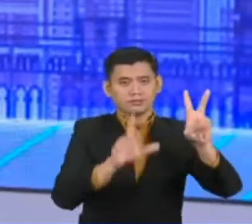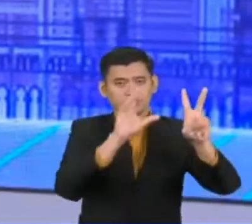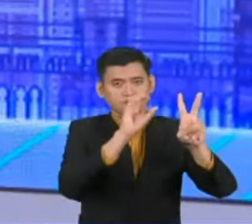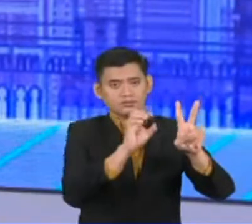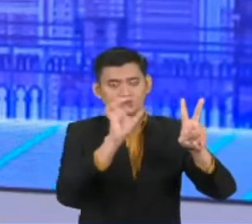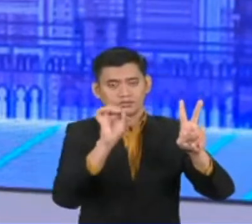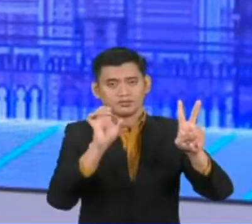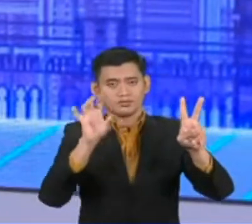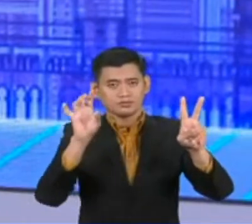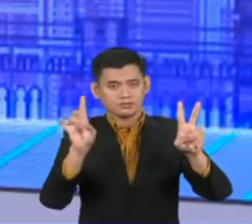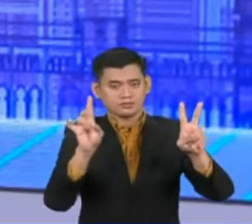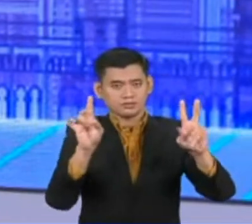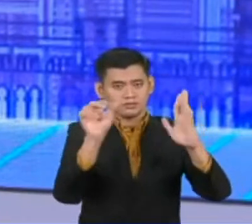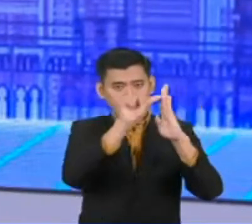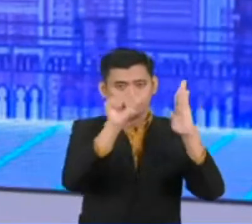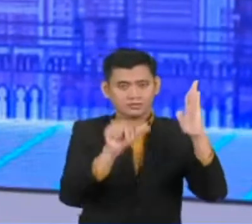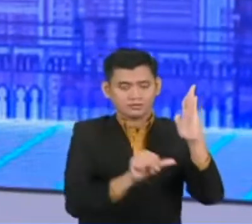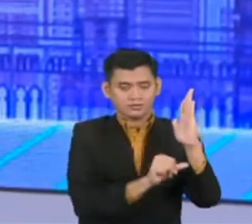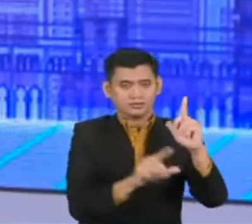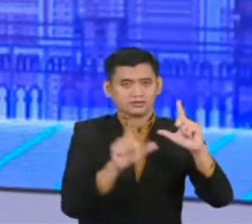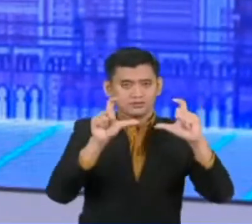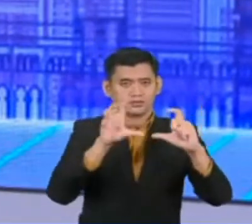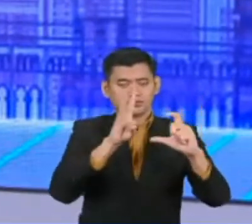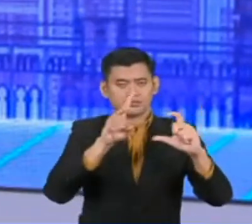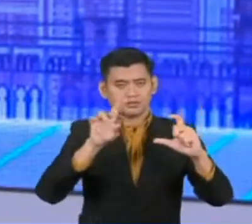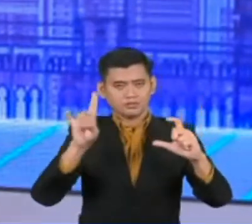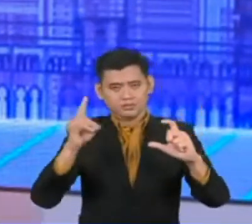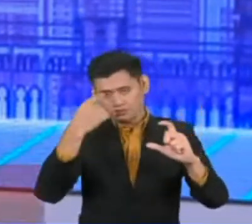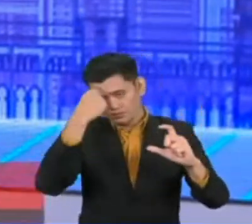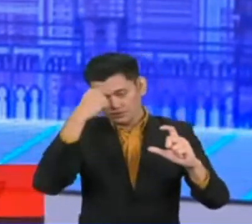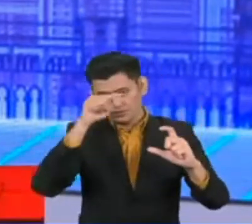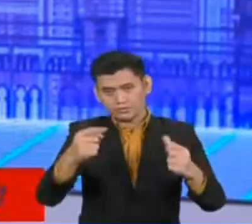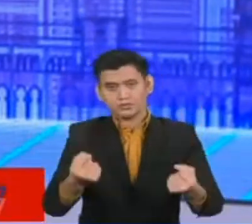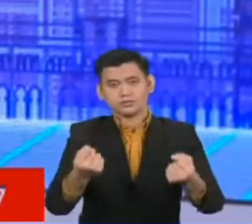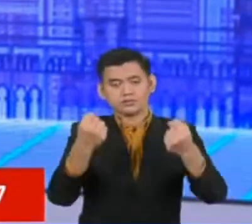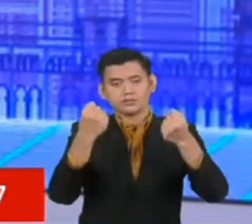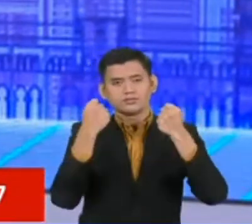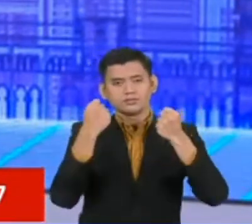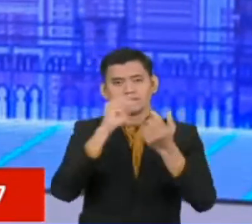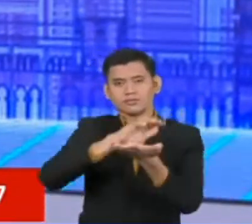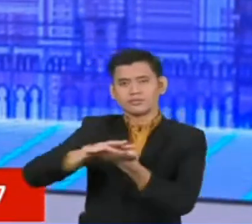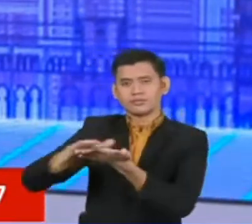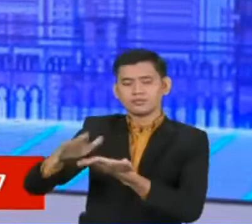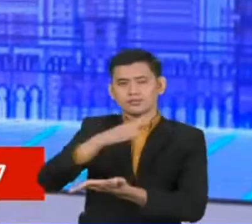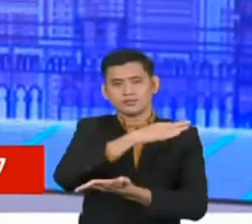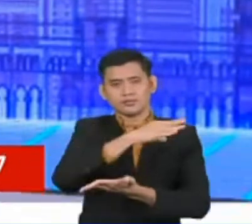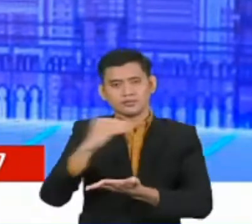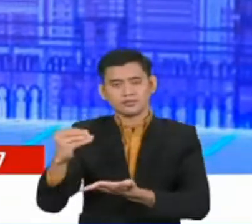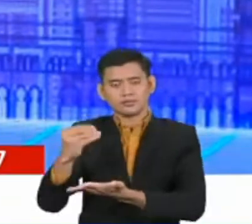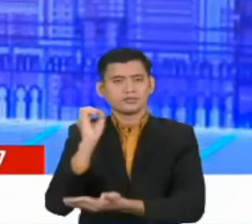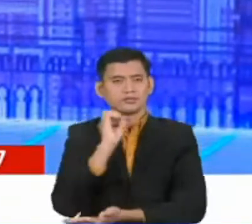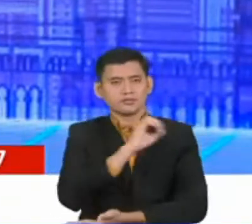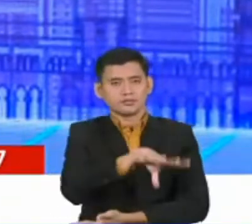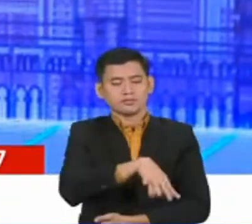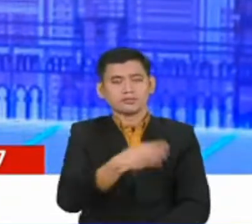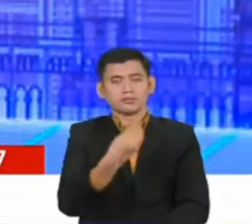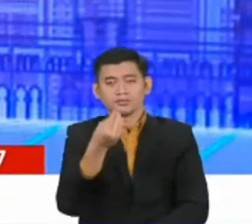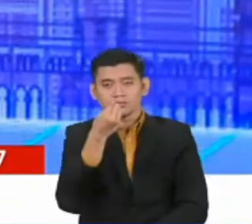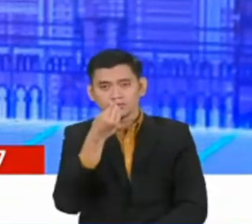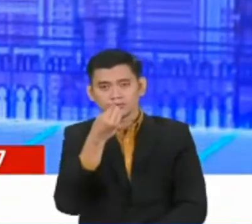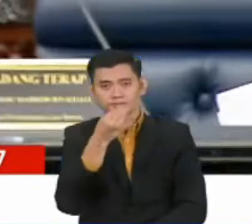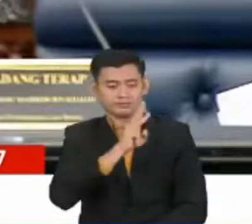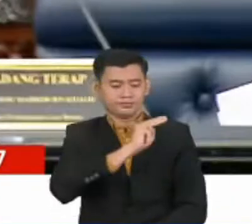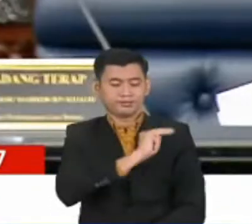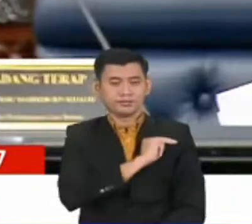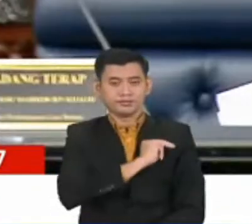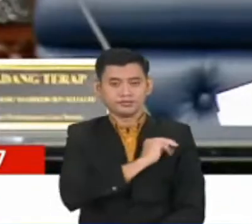Akta 672. Semakan itu bagi mengukuhkan elemen ekonomi kitaran dan menangani isu pembaziran makanan. Menterinya Datuk